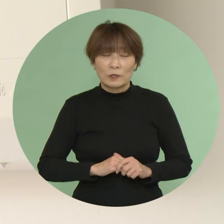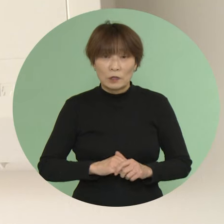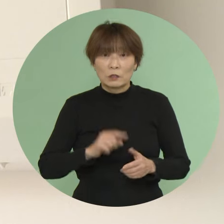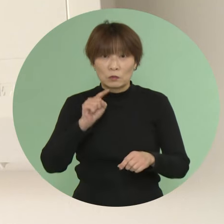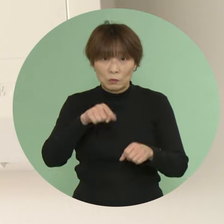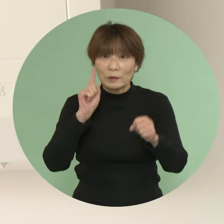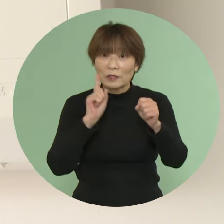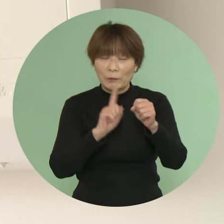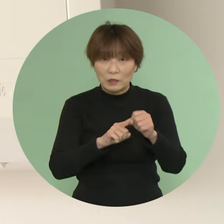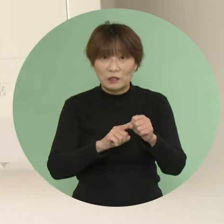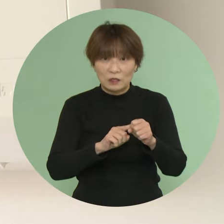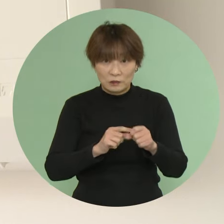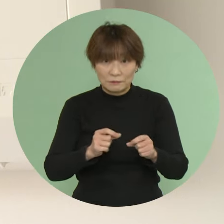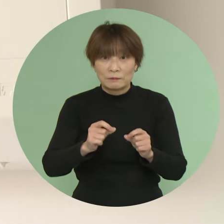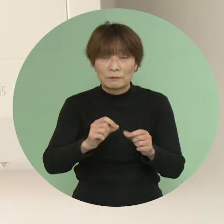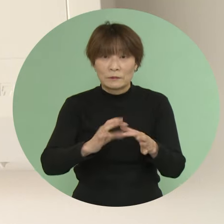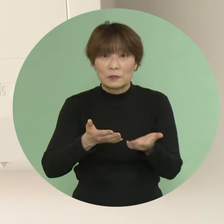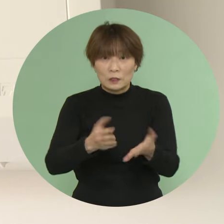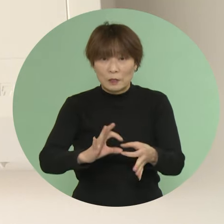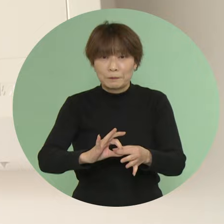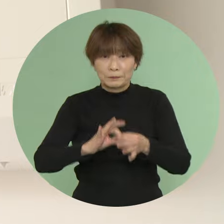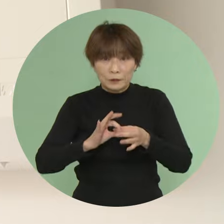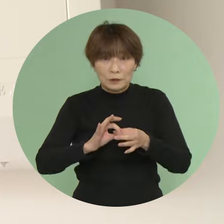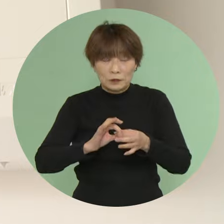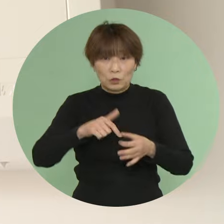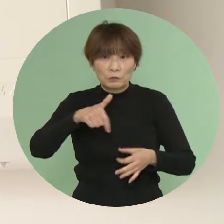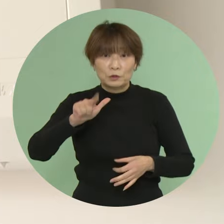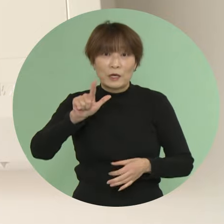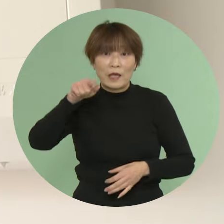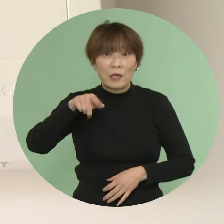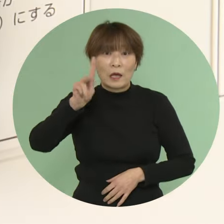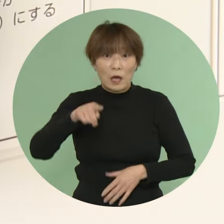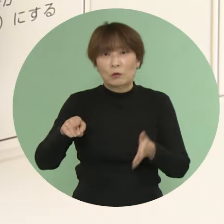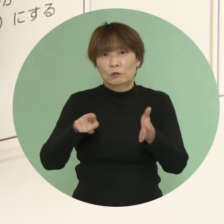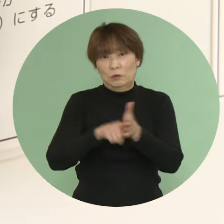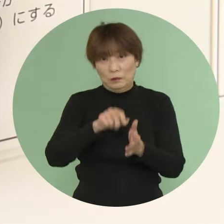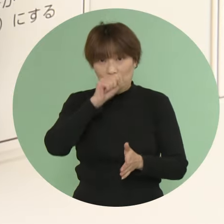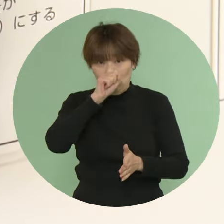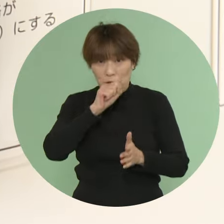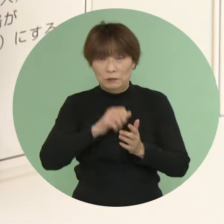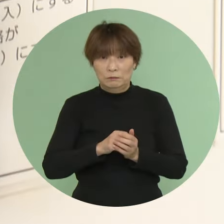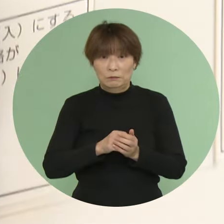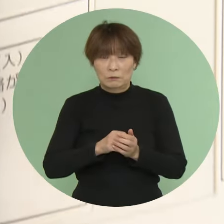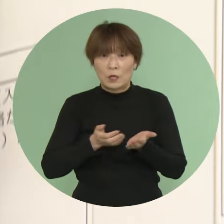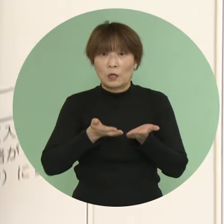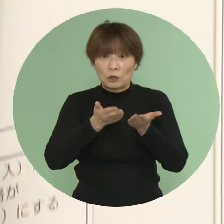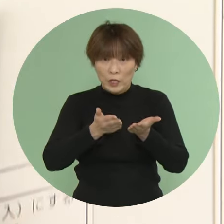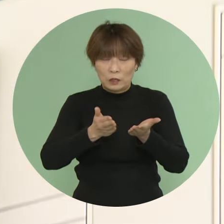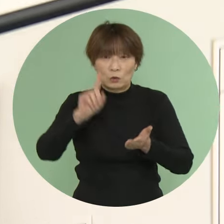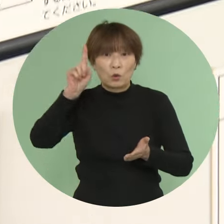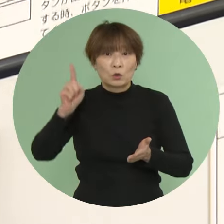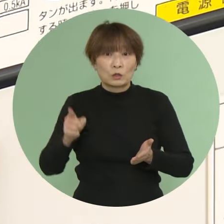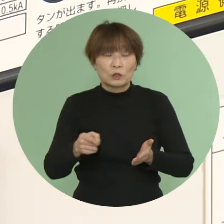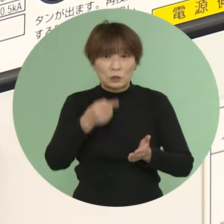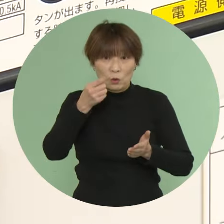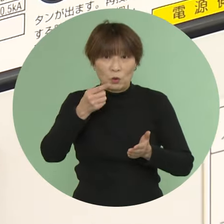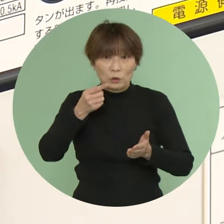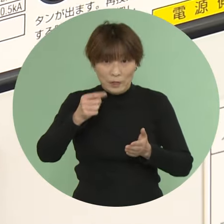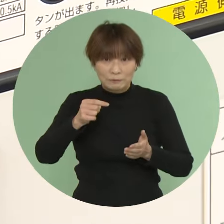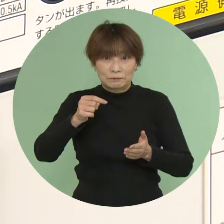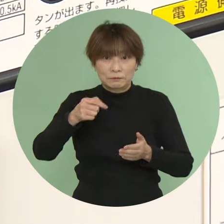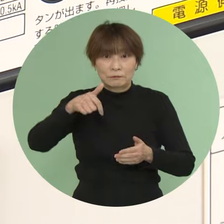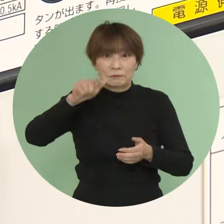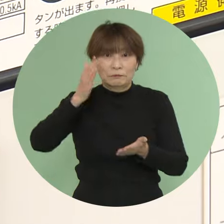策のために感震ブレーカーの設置が効果的です。揺れを感知するとブレーカーが自動的に落ちるようになっている仕組みのもの